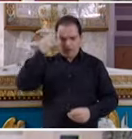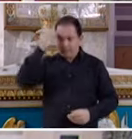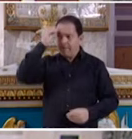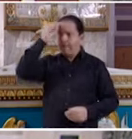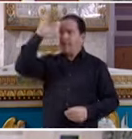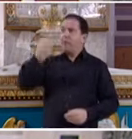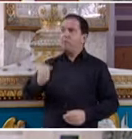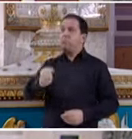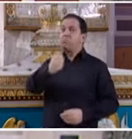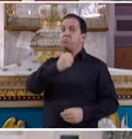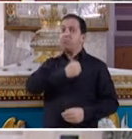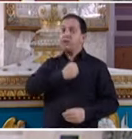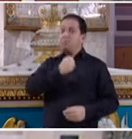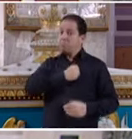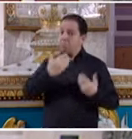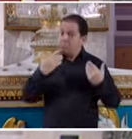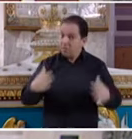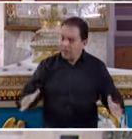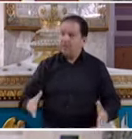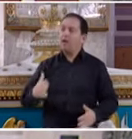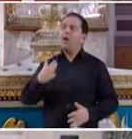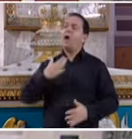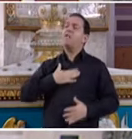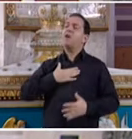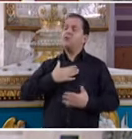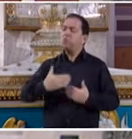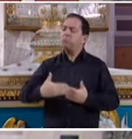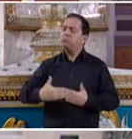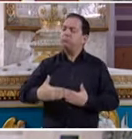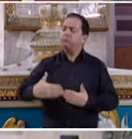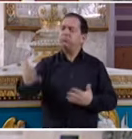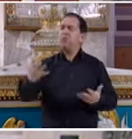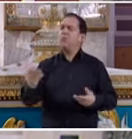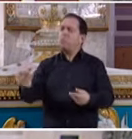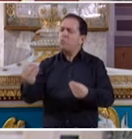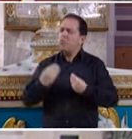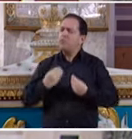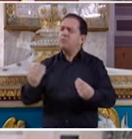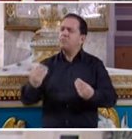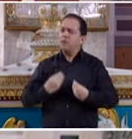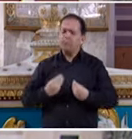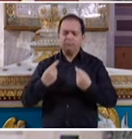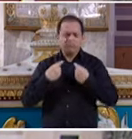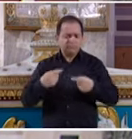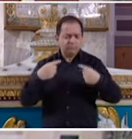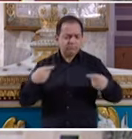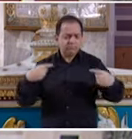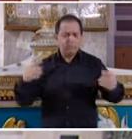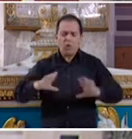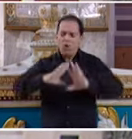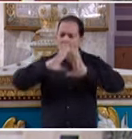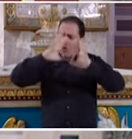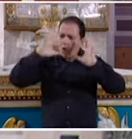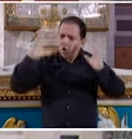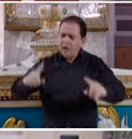κυρίως πιστώσων, ευχαριστεί δια το περισσόν της ζωής. Δηλαδή, ευχαριστεί κατά πάντα και δια